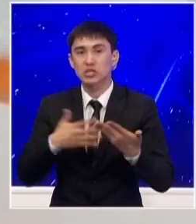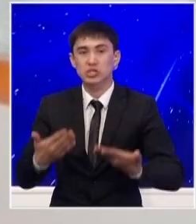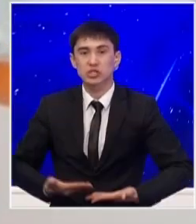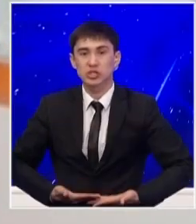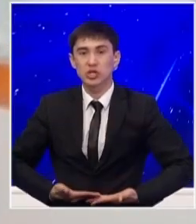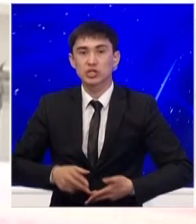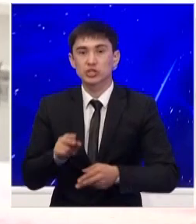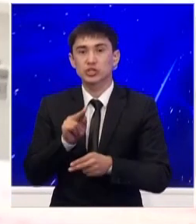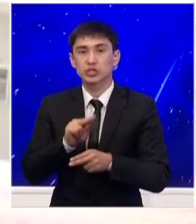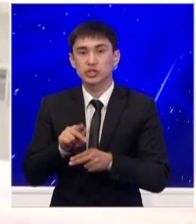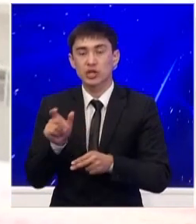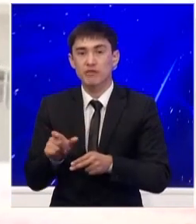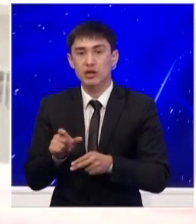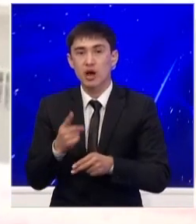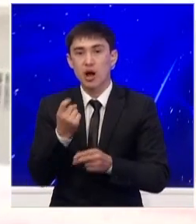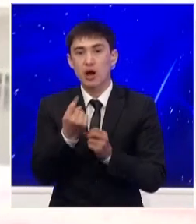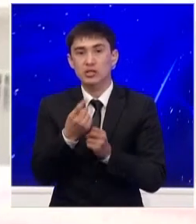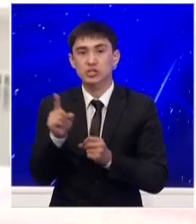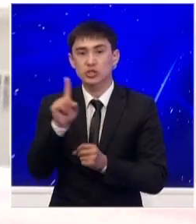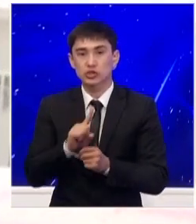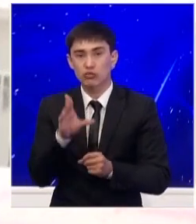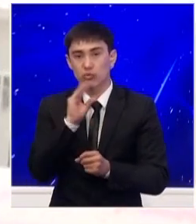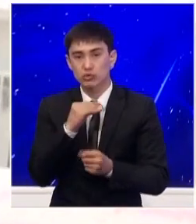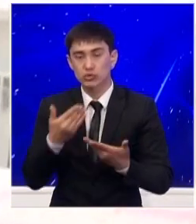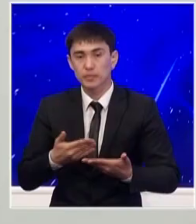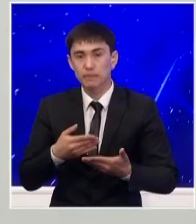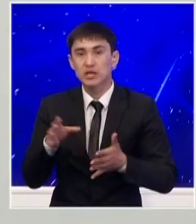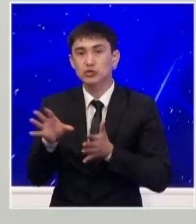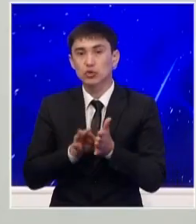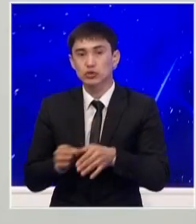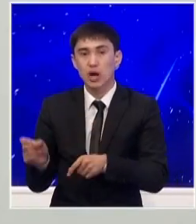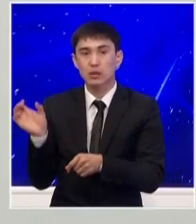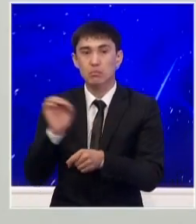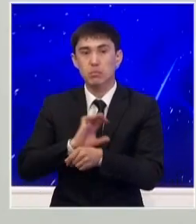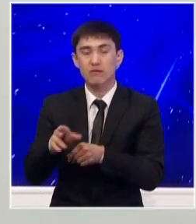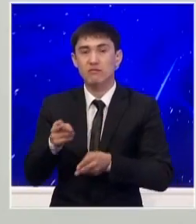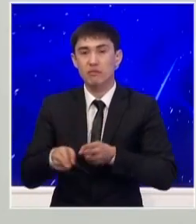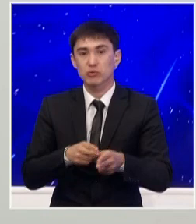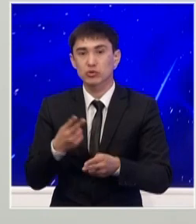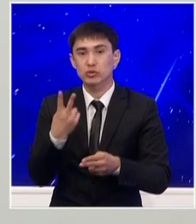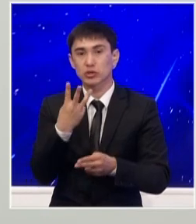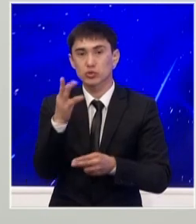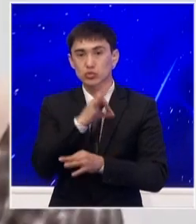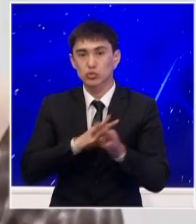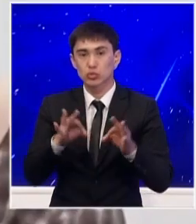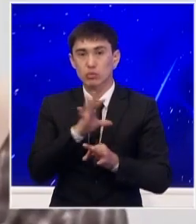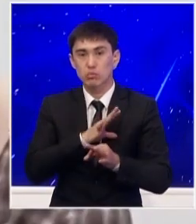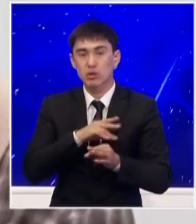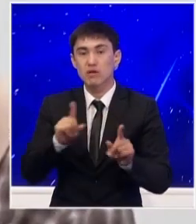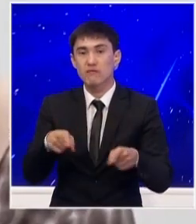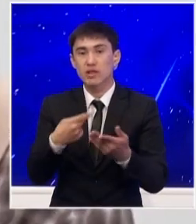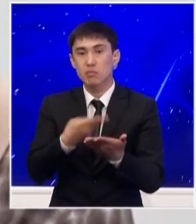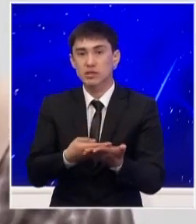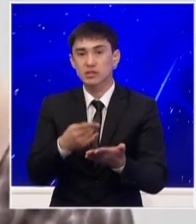человека без лечения всего 11 часов. Пациента срочно отправили в операционную. Трое суток молодой человек находился в